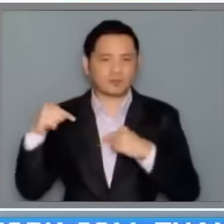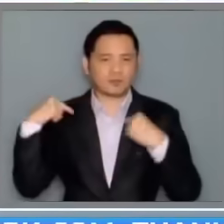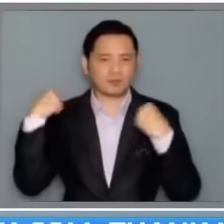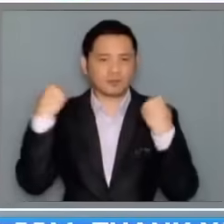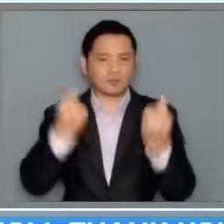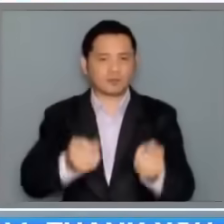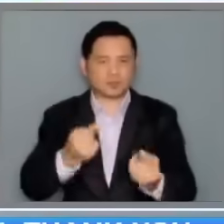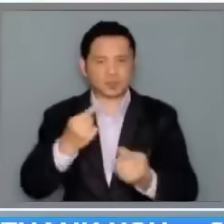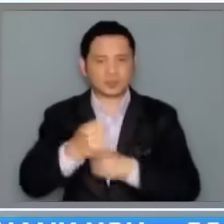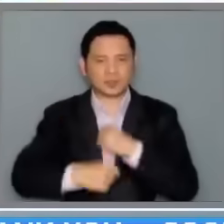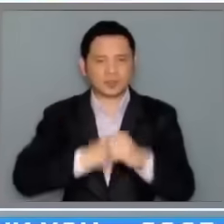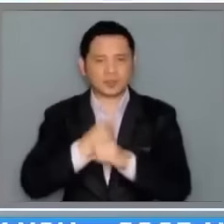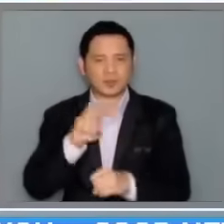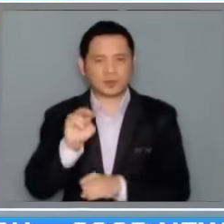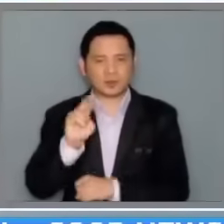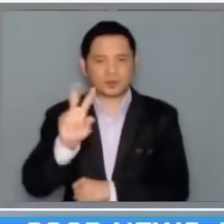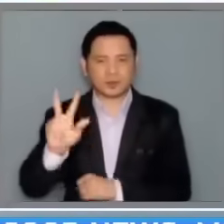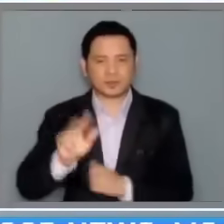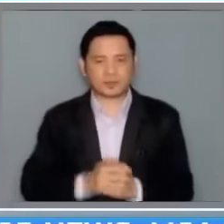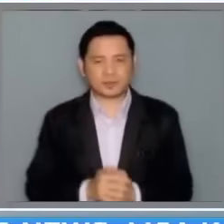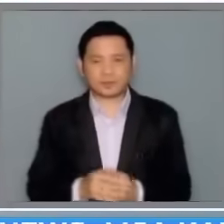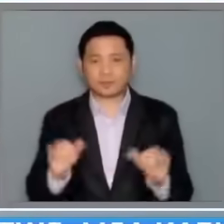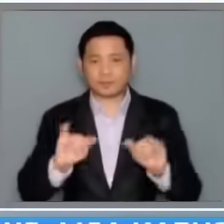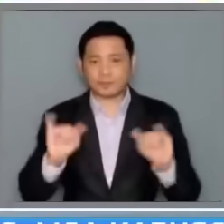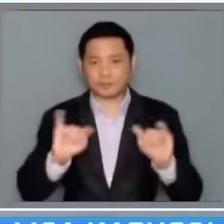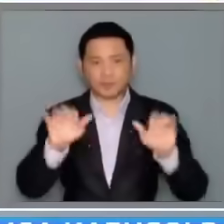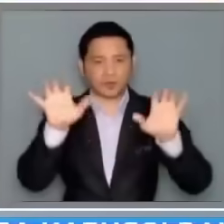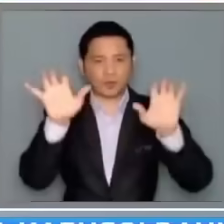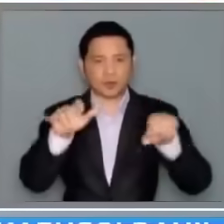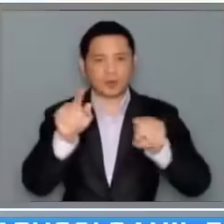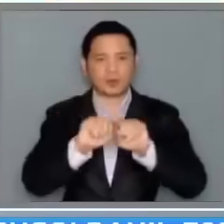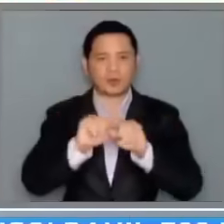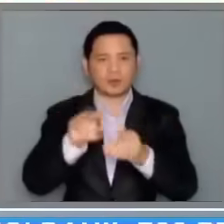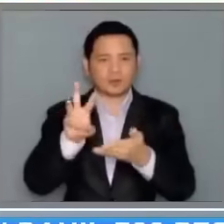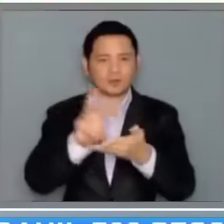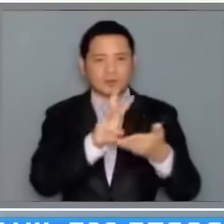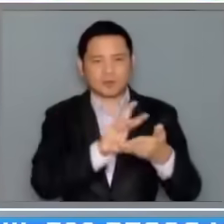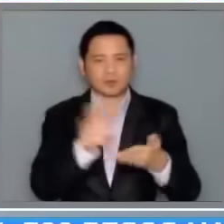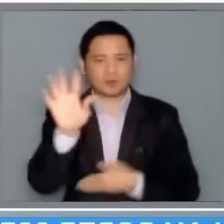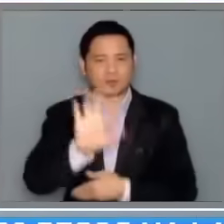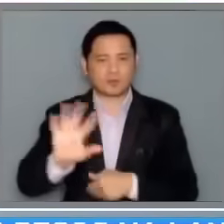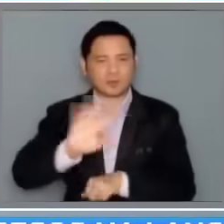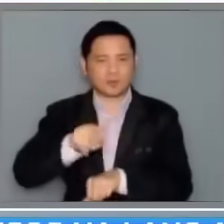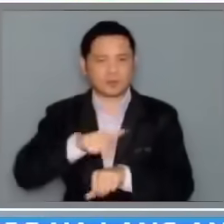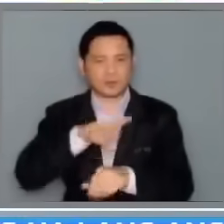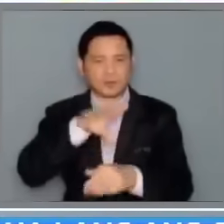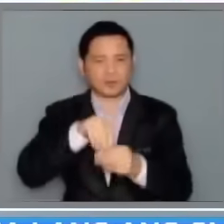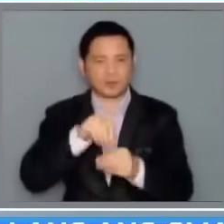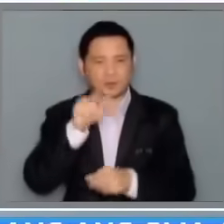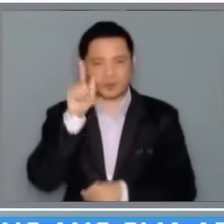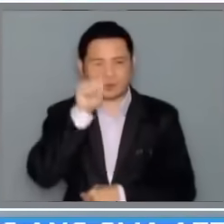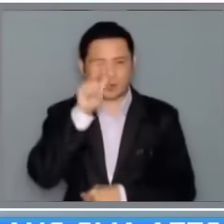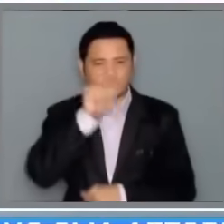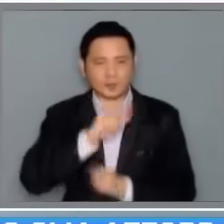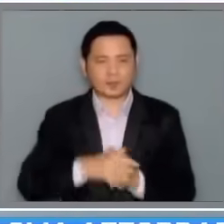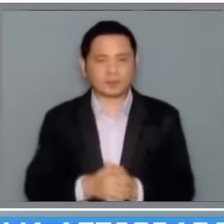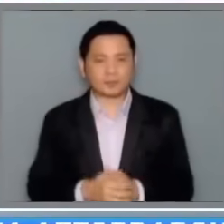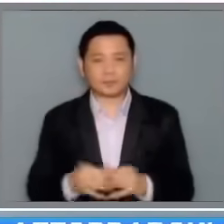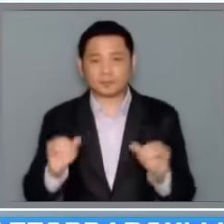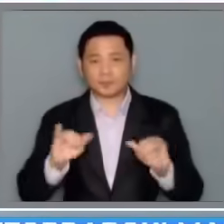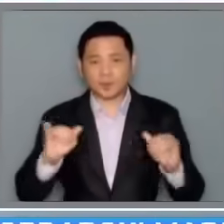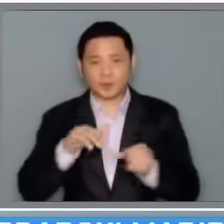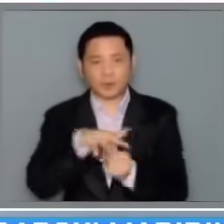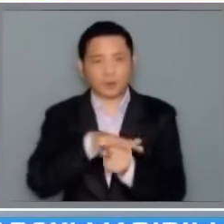Weather, asahang uulanin ang halos buong bansa kasama na nga dyan ano, ang Luzon. Makakaranas naman ng mga local